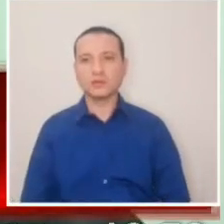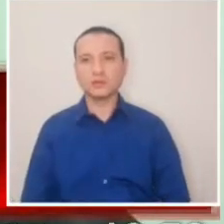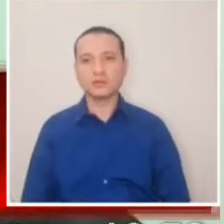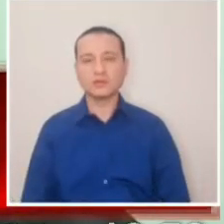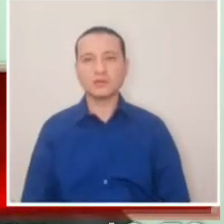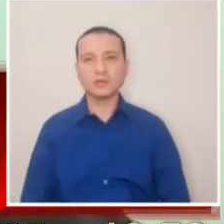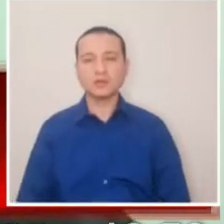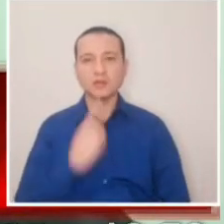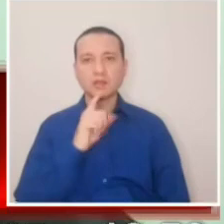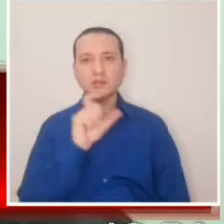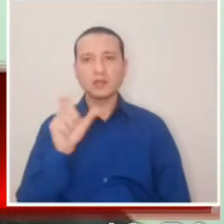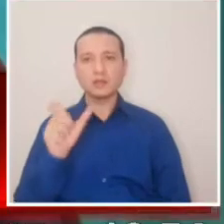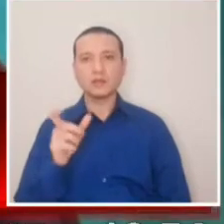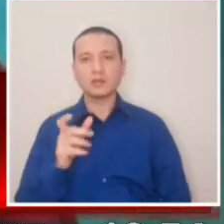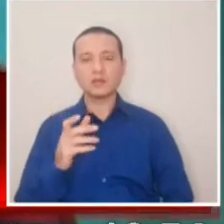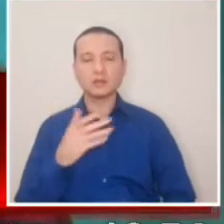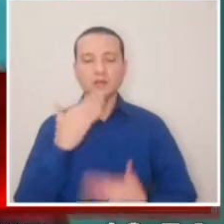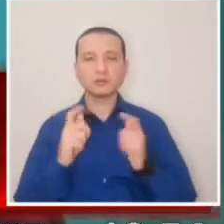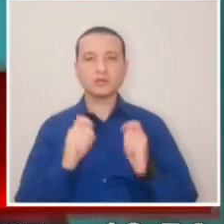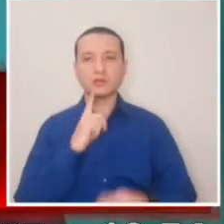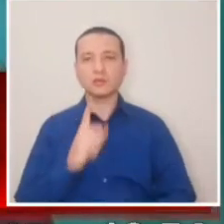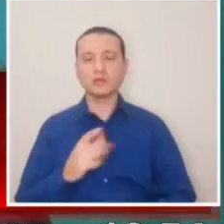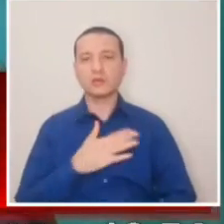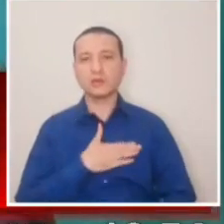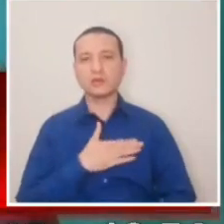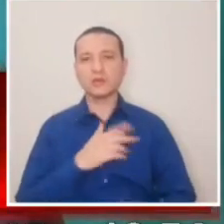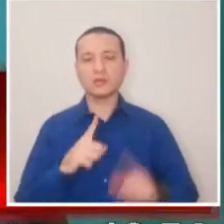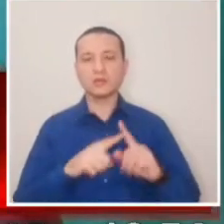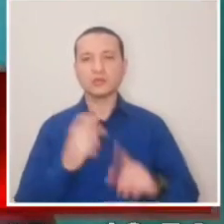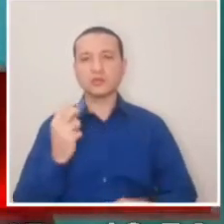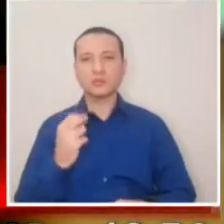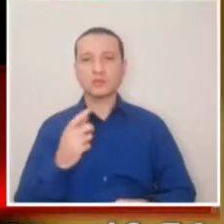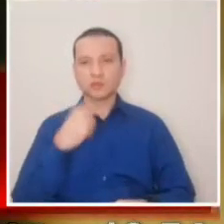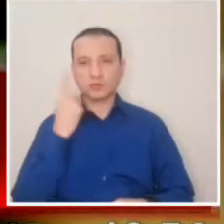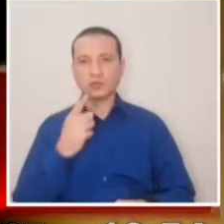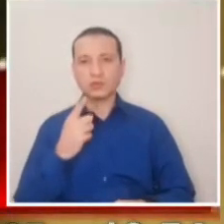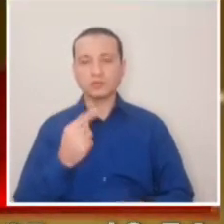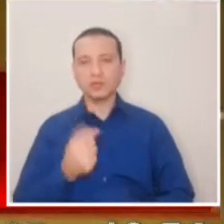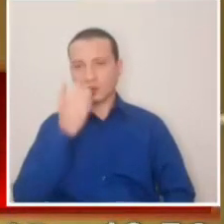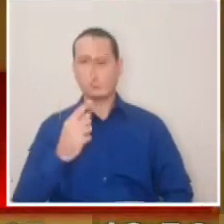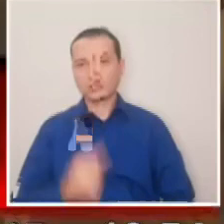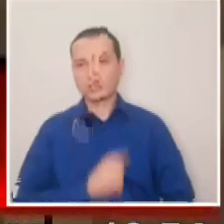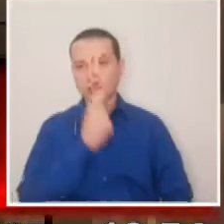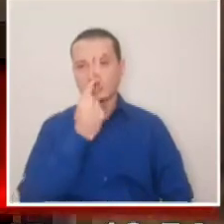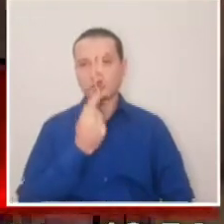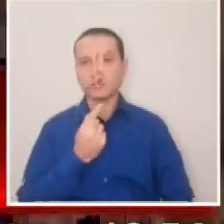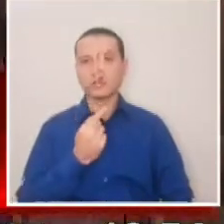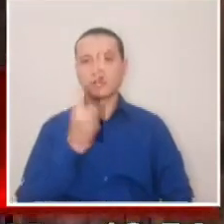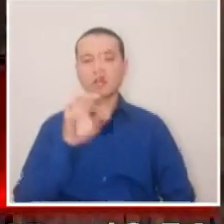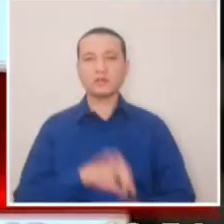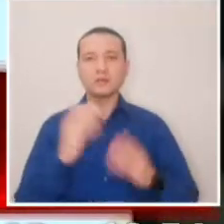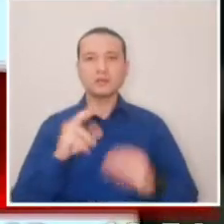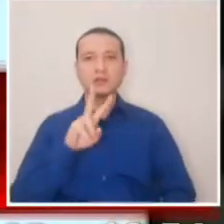kelimelere sığmaz yaşadıklarım kalbimde bir tümörden dolayı bir pıta atmış beynime bir anda oldu yani 28